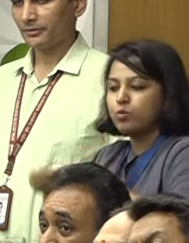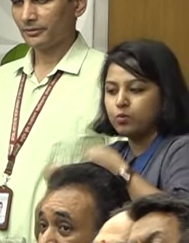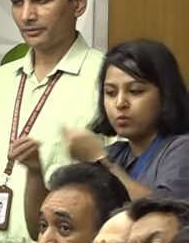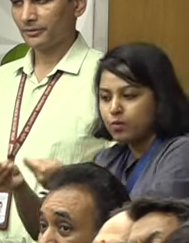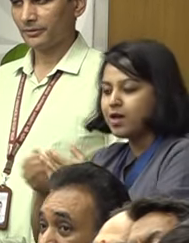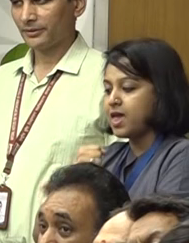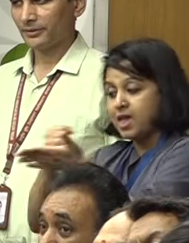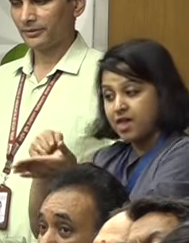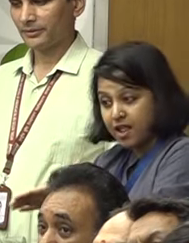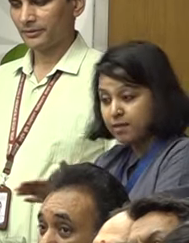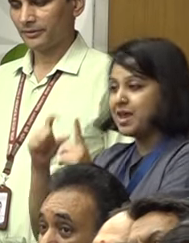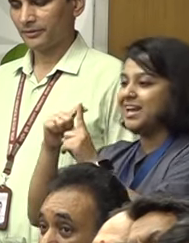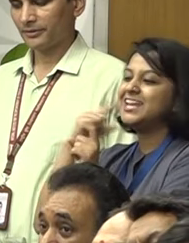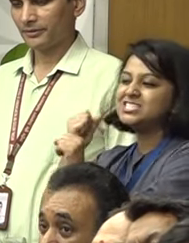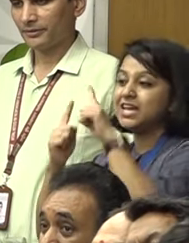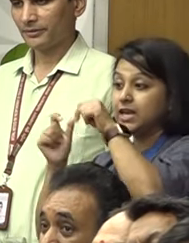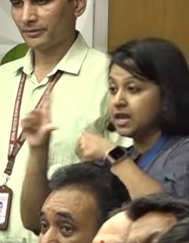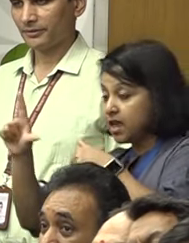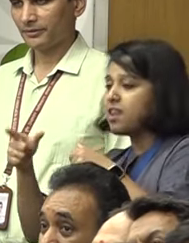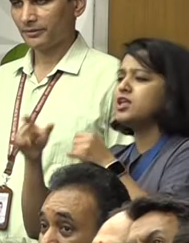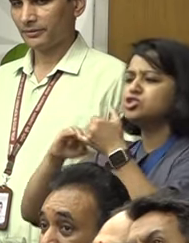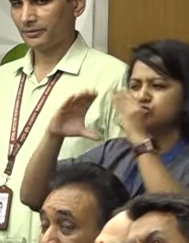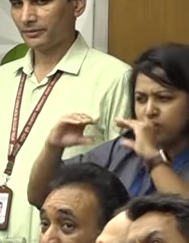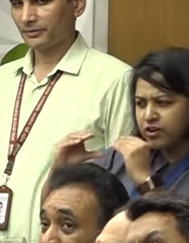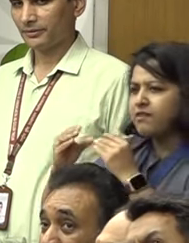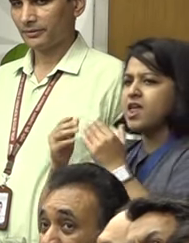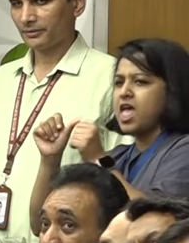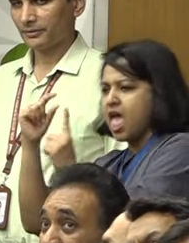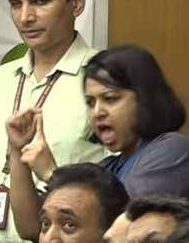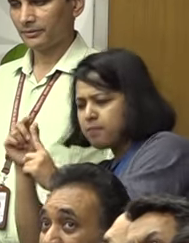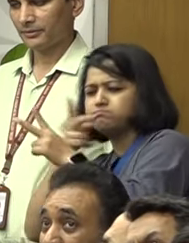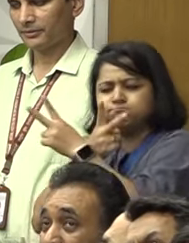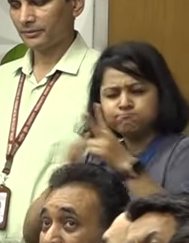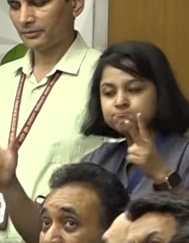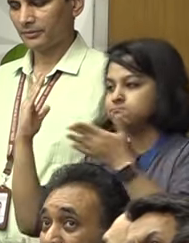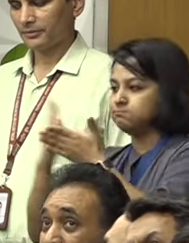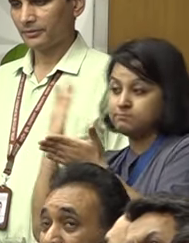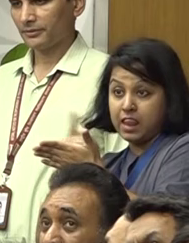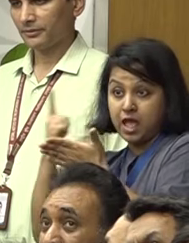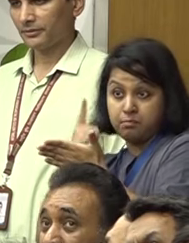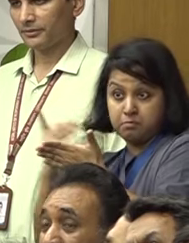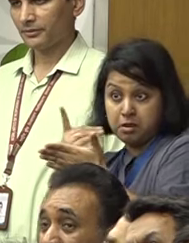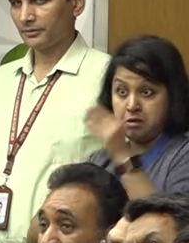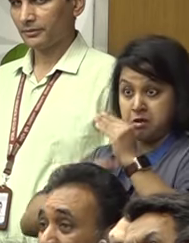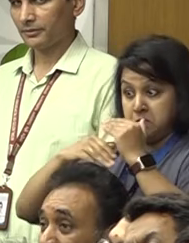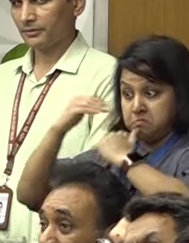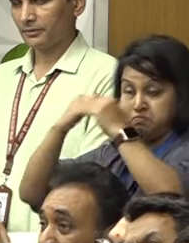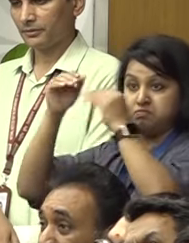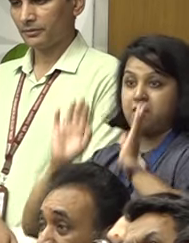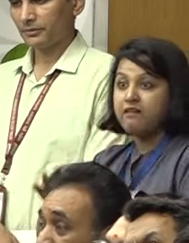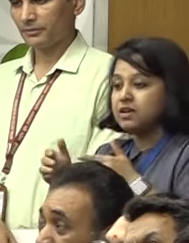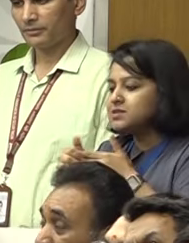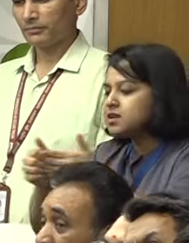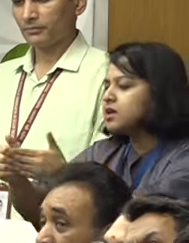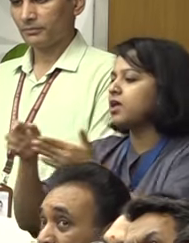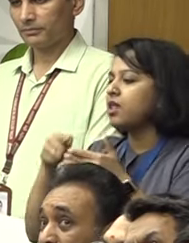डिजिटल शिक्षा में सहयोग, विभिन्न सॉफ्टवेयर और एप्स का प्रशिक्षण, डिजिटल लाइब्रेरी की स्थापना, क्षमता निर्माण गतिविधियों का संचालन